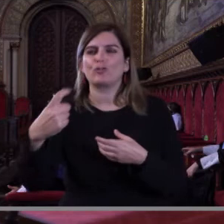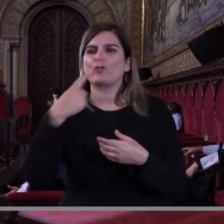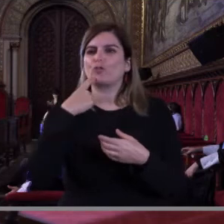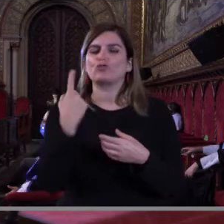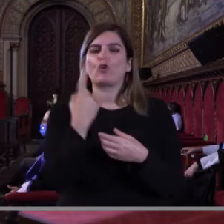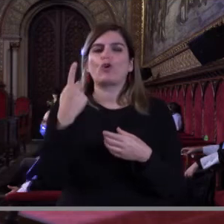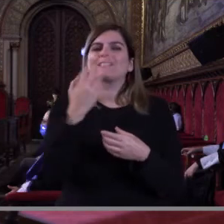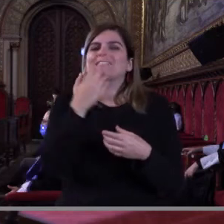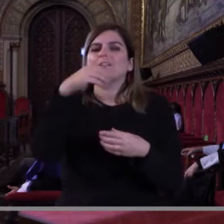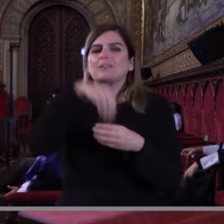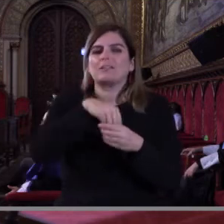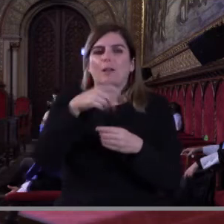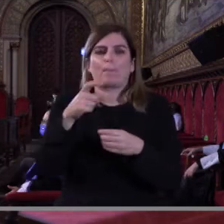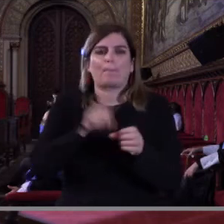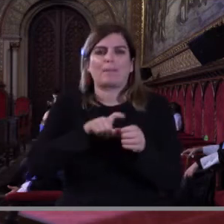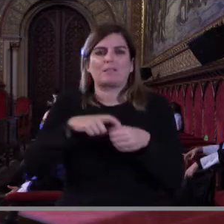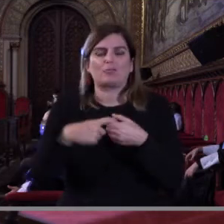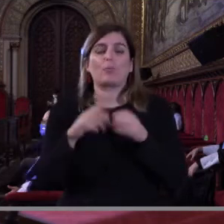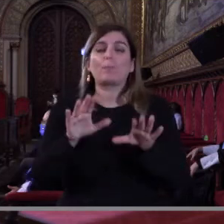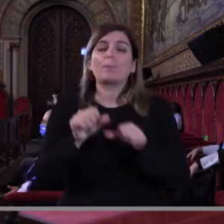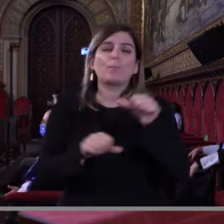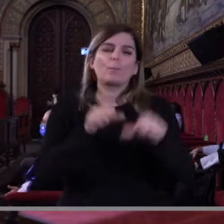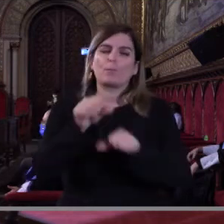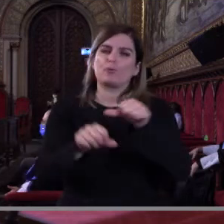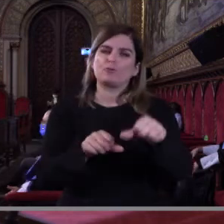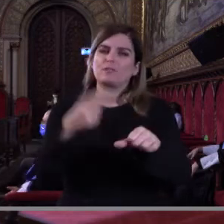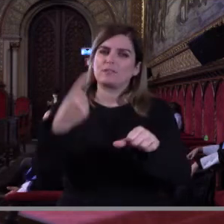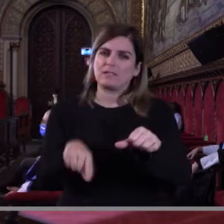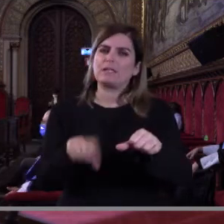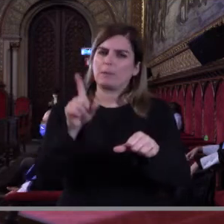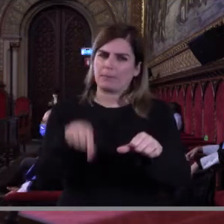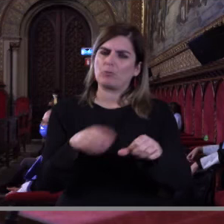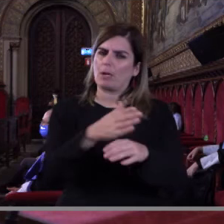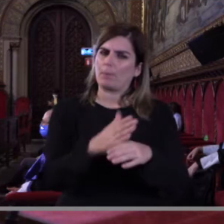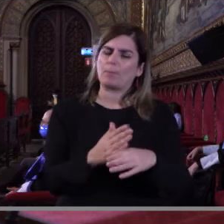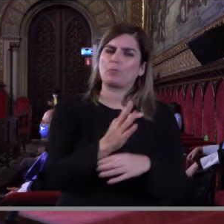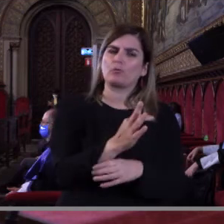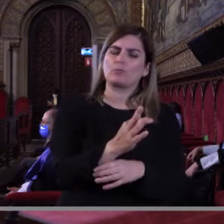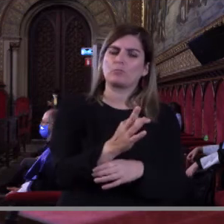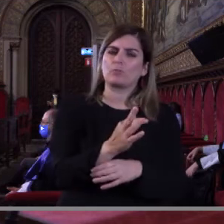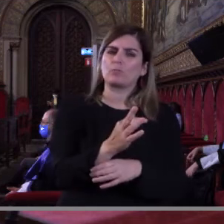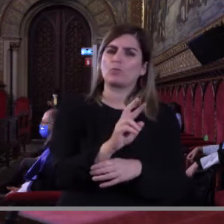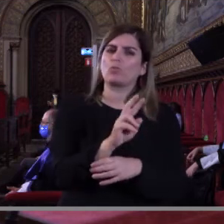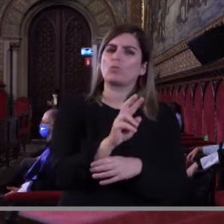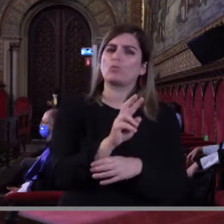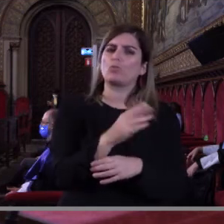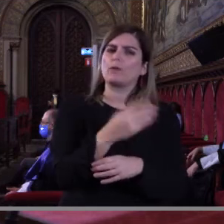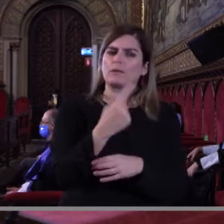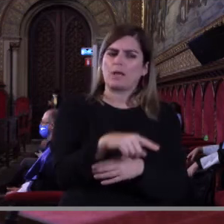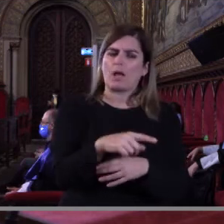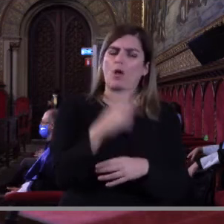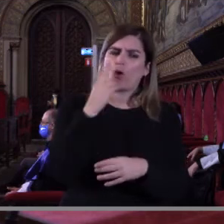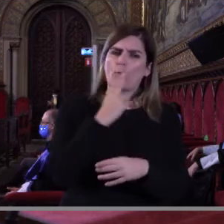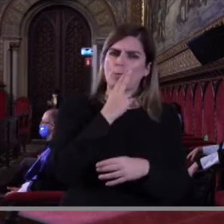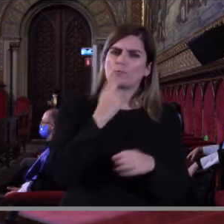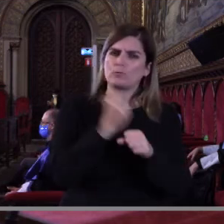participació interna, també crec que el procés en si mateix té aspectes positius. Demostra que a la universitat hi ha una gran voluntat de compromís